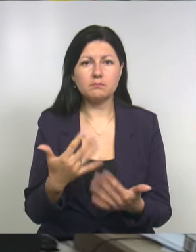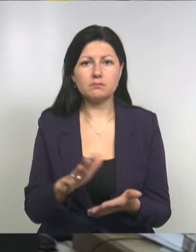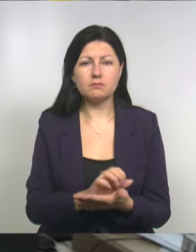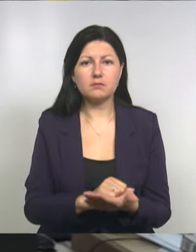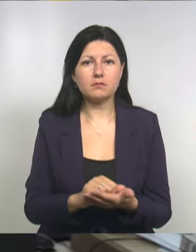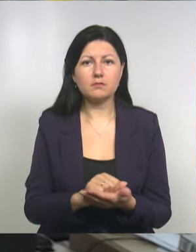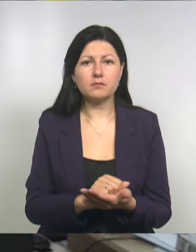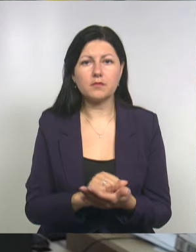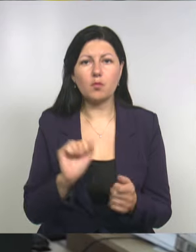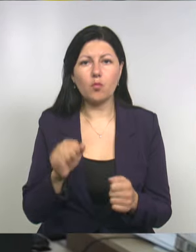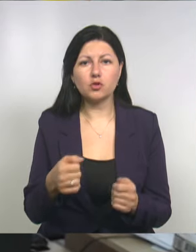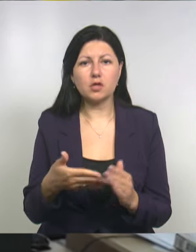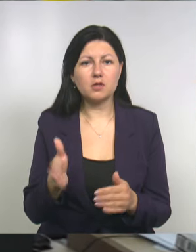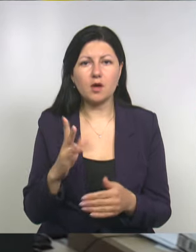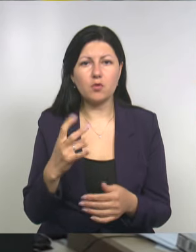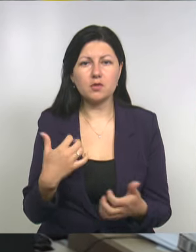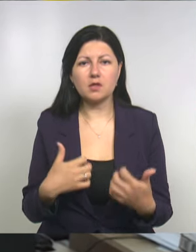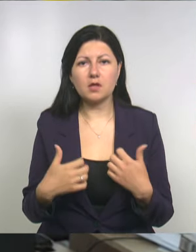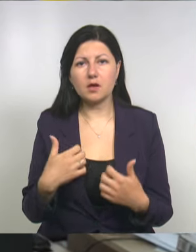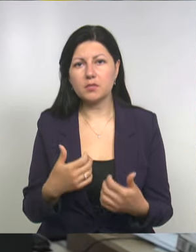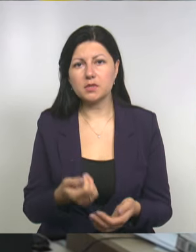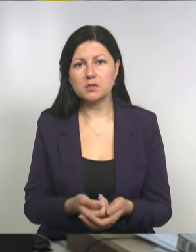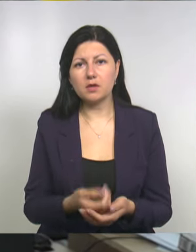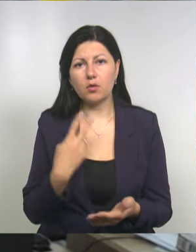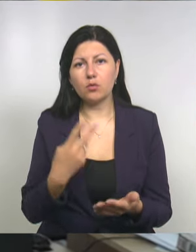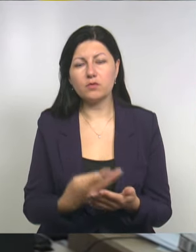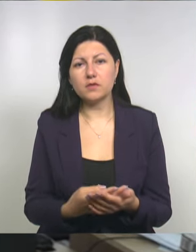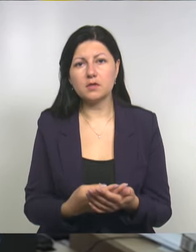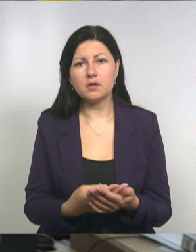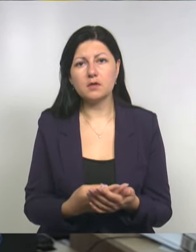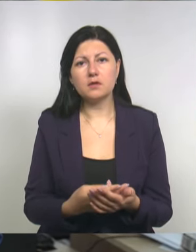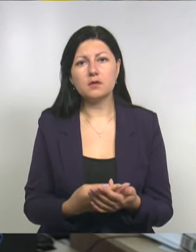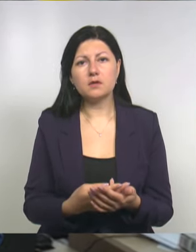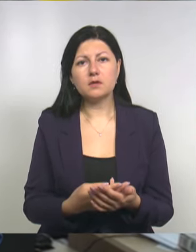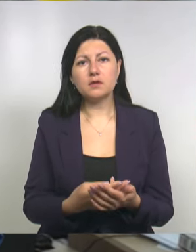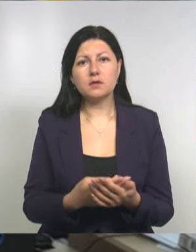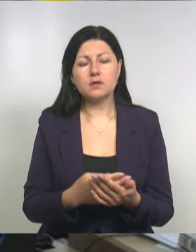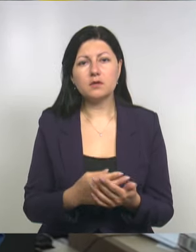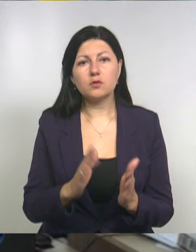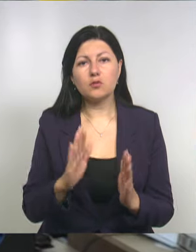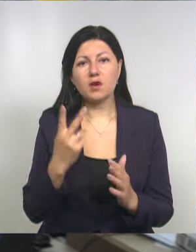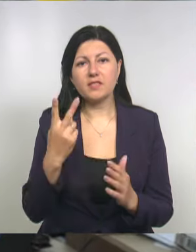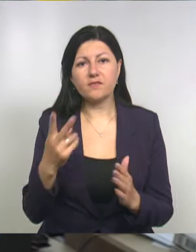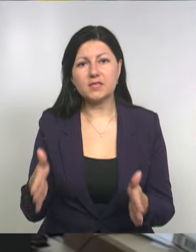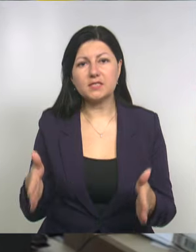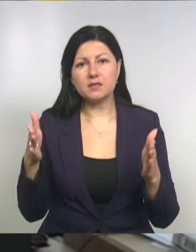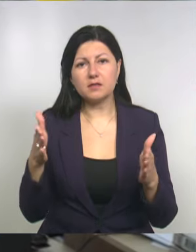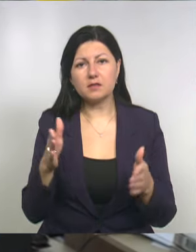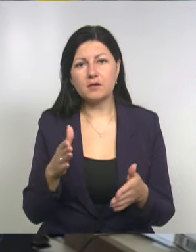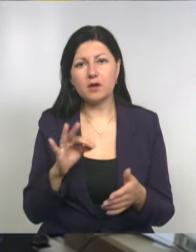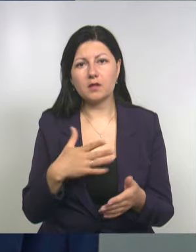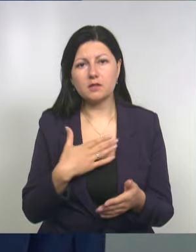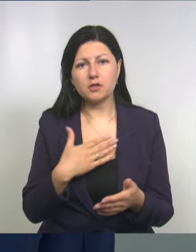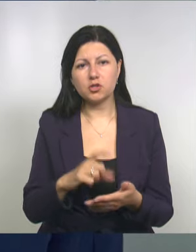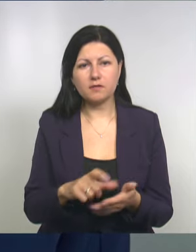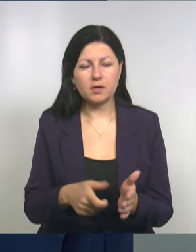бы можем уже домой не торопиться. То есть вот, увидели, скажем так, только две стены от нашей